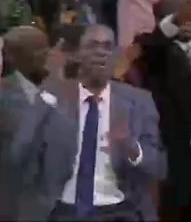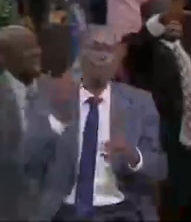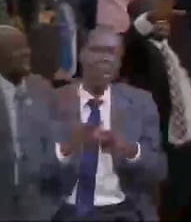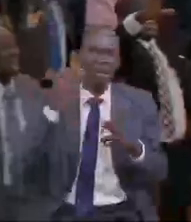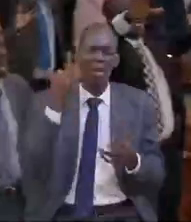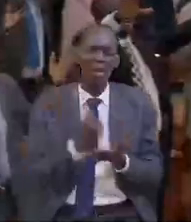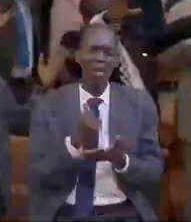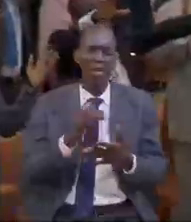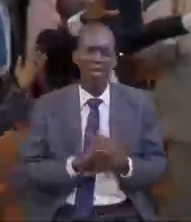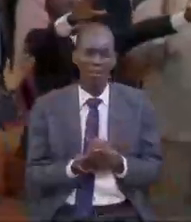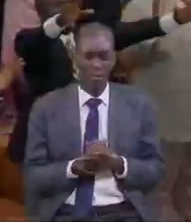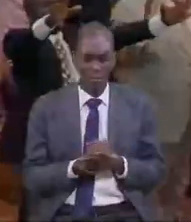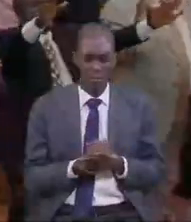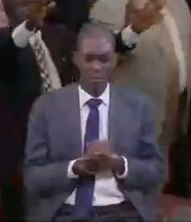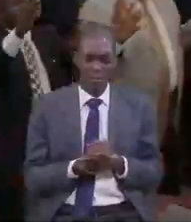de Jésus-Christ.